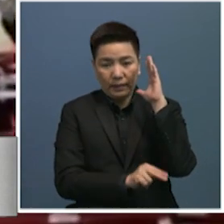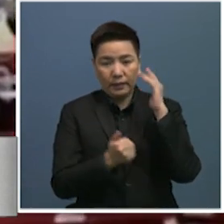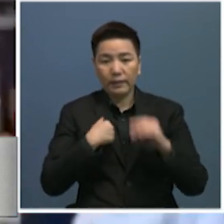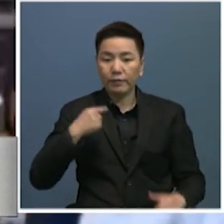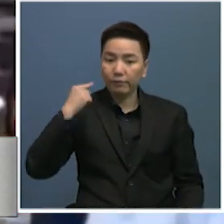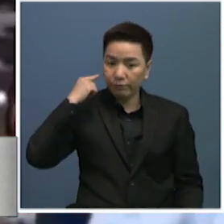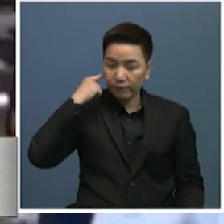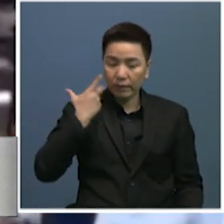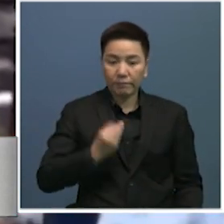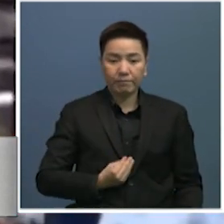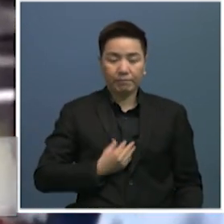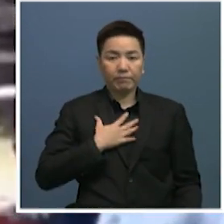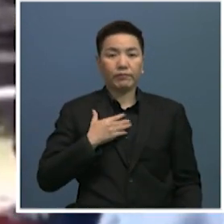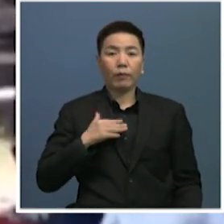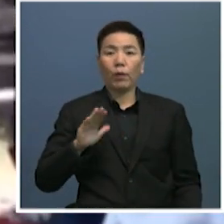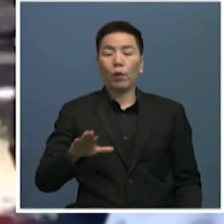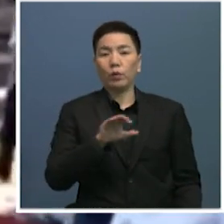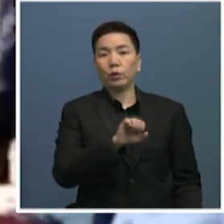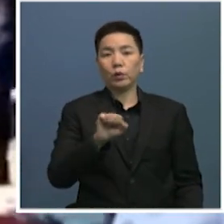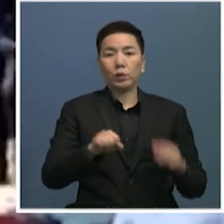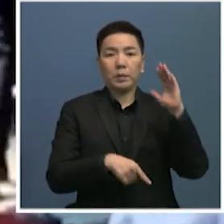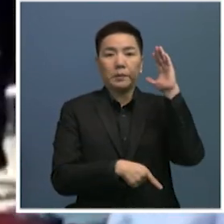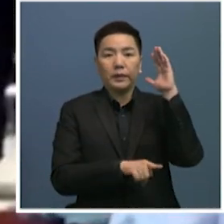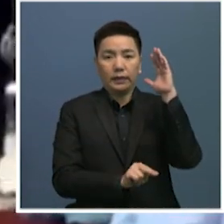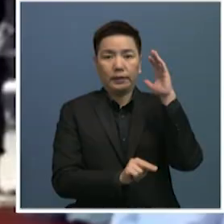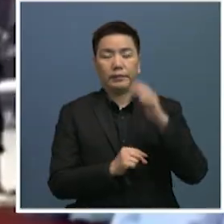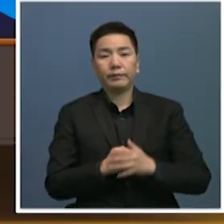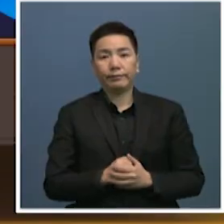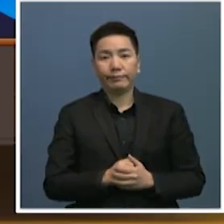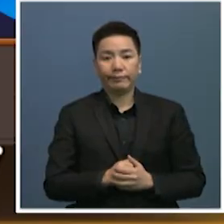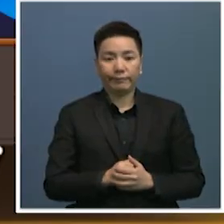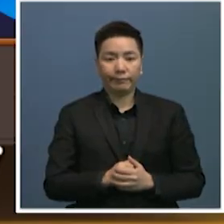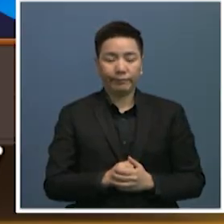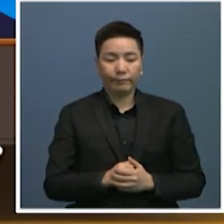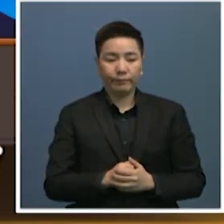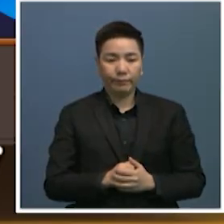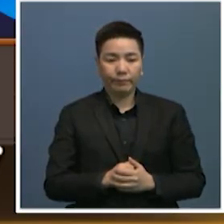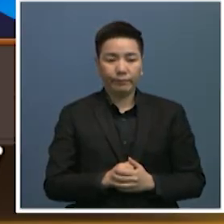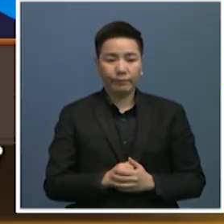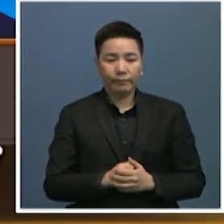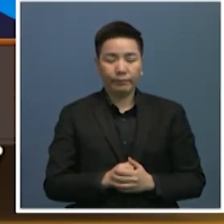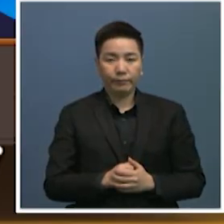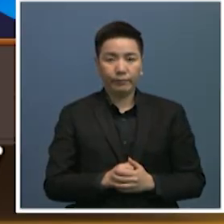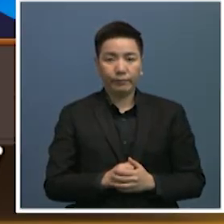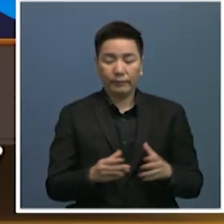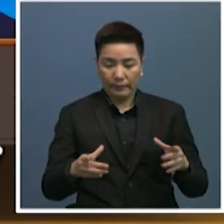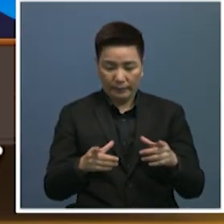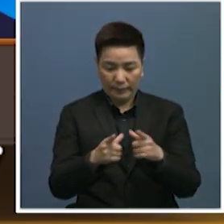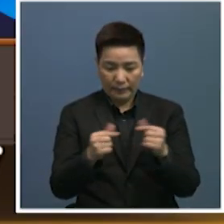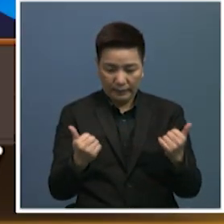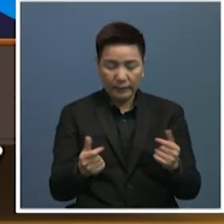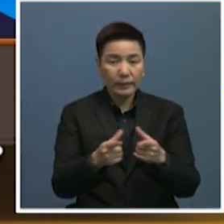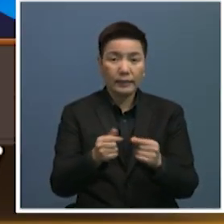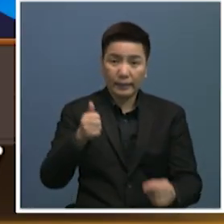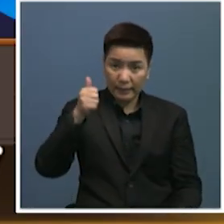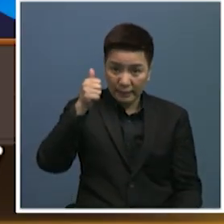ไปฟังเสียงความภูมิใจของคุณอันวาร์สาและในจังหวัดปัตตานีครับผมคิดว่าสิ่งเหล่านี้เนี่ยก็เป็นสิ่งที่ดี